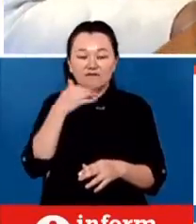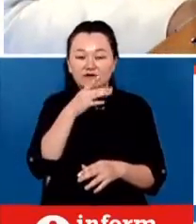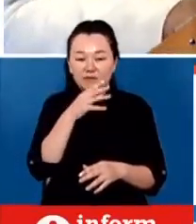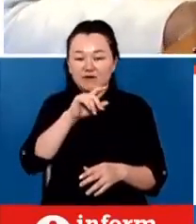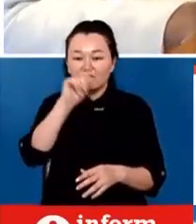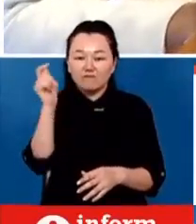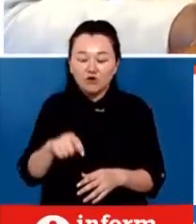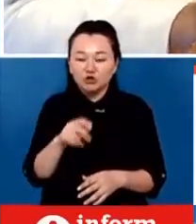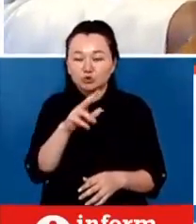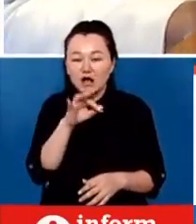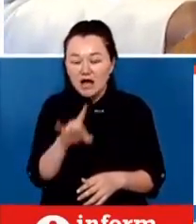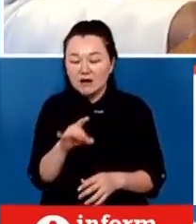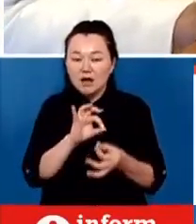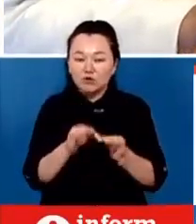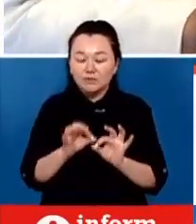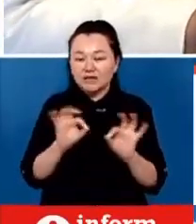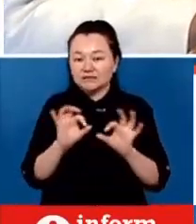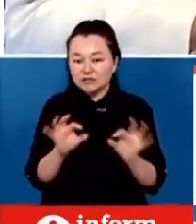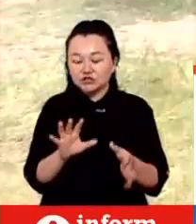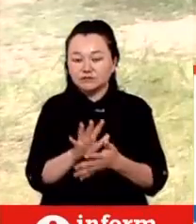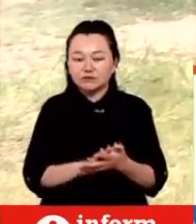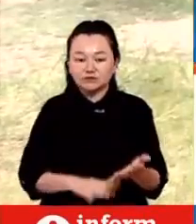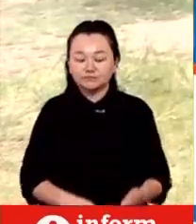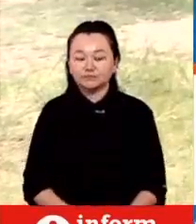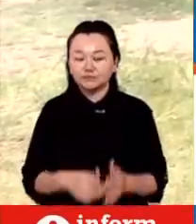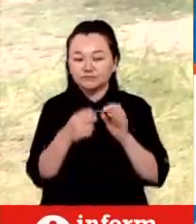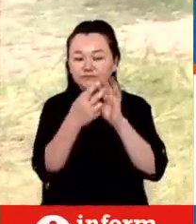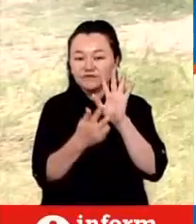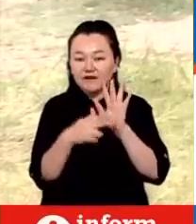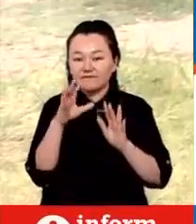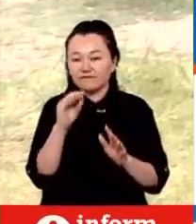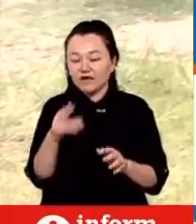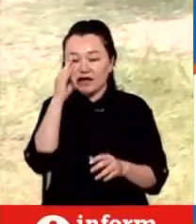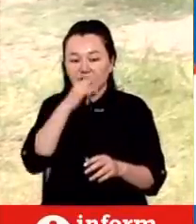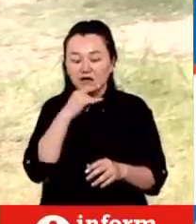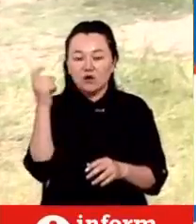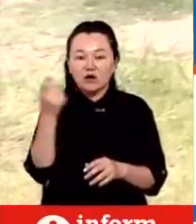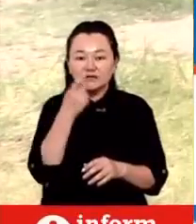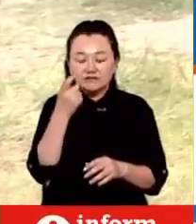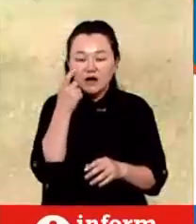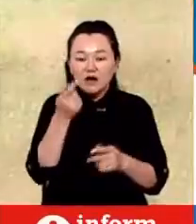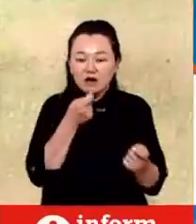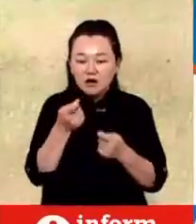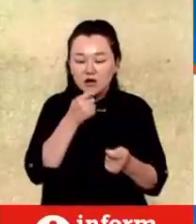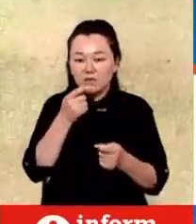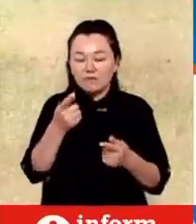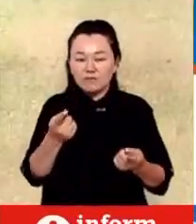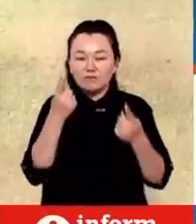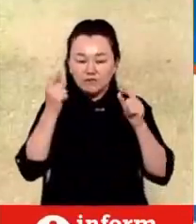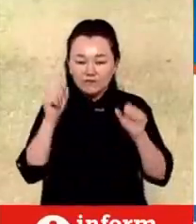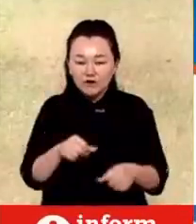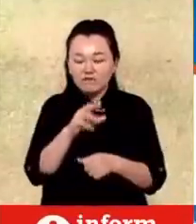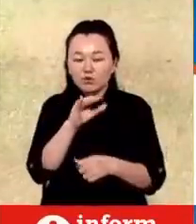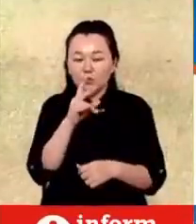с джунгарами подробности расскажут я Роман раймбеков 18 век Казахское ханство ведет полномасштабную войну джунгарским